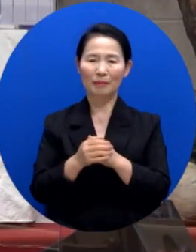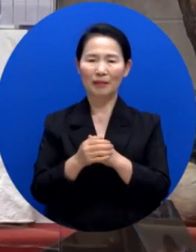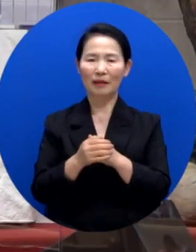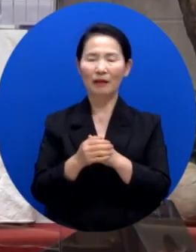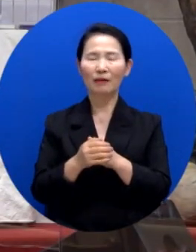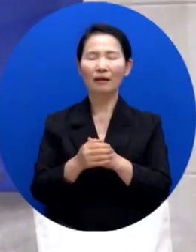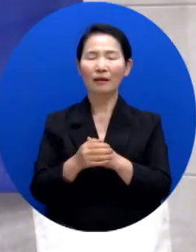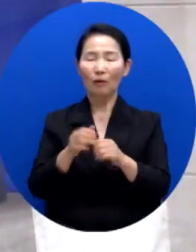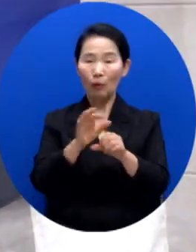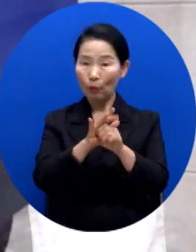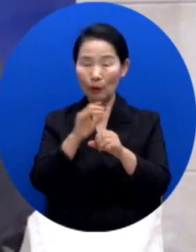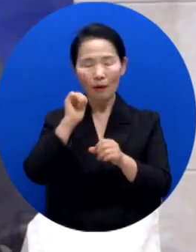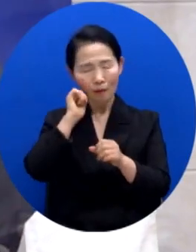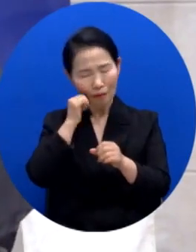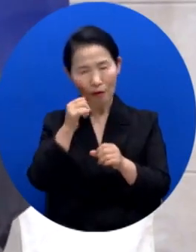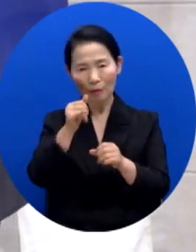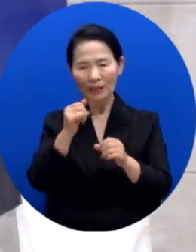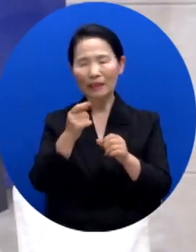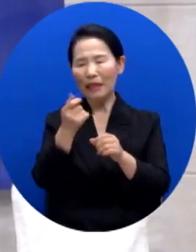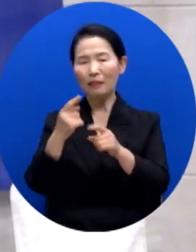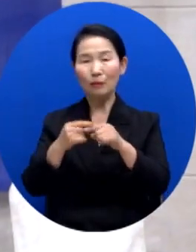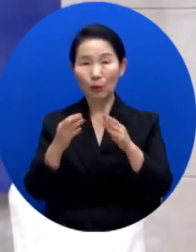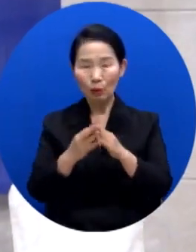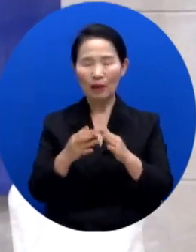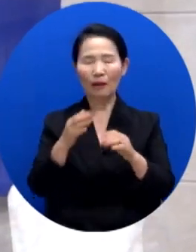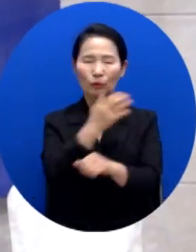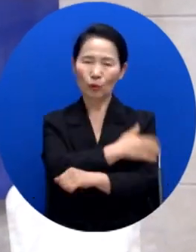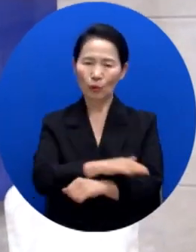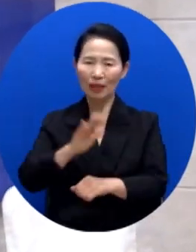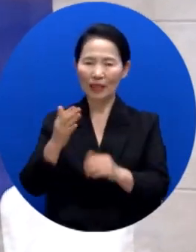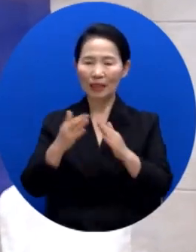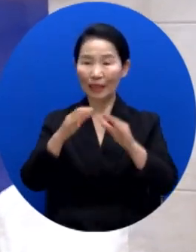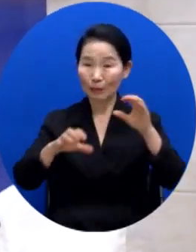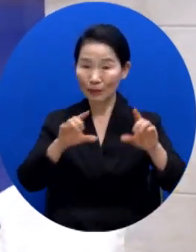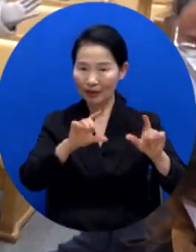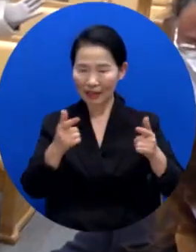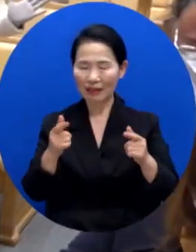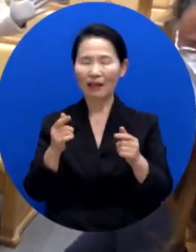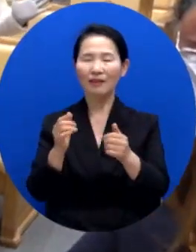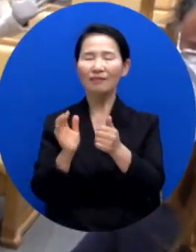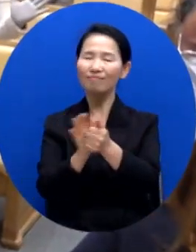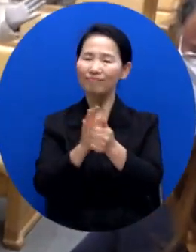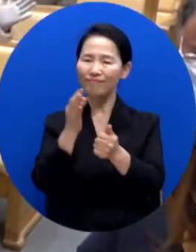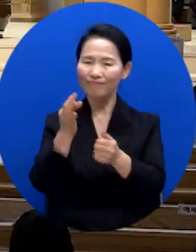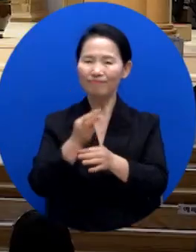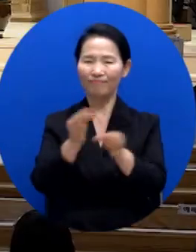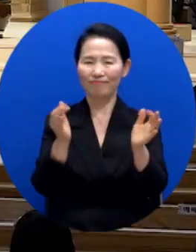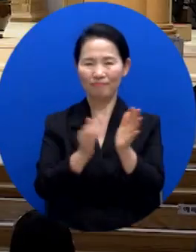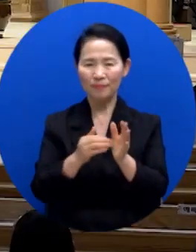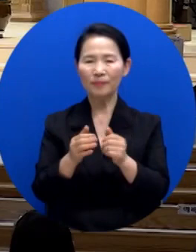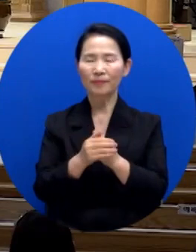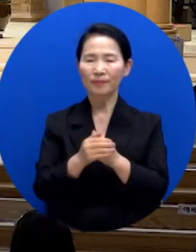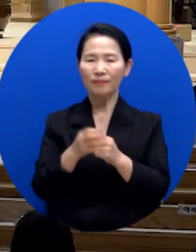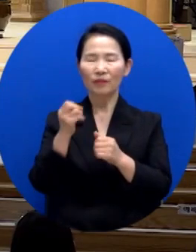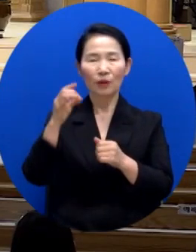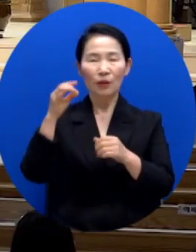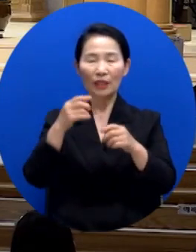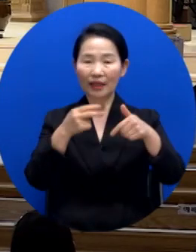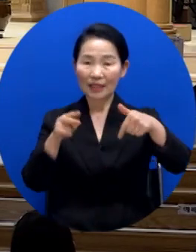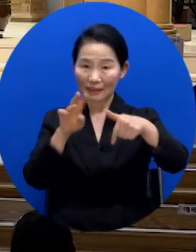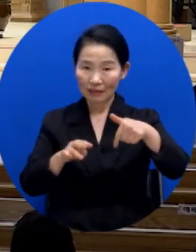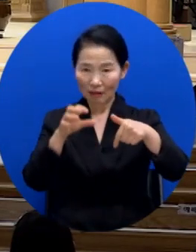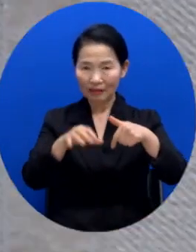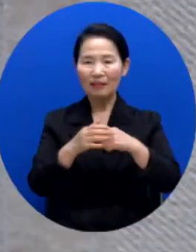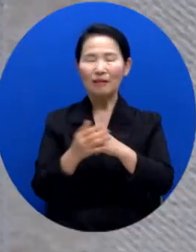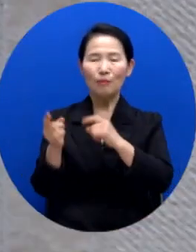코로나 로 어려움을 겪고 있는 작은 교회와 소외된 이웃에게 부활절 성금을 전달했습니다 인천에서도 부활절 새벽